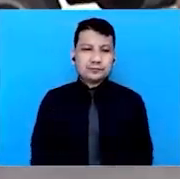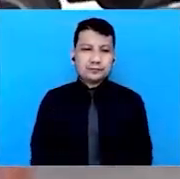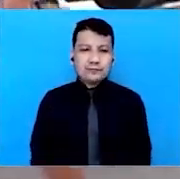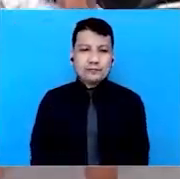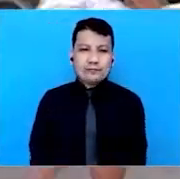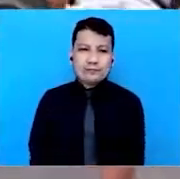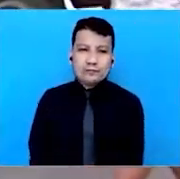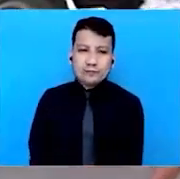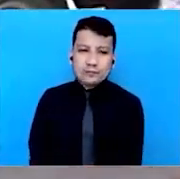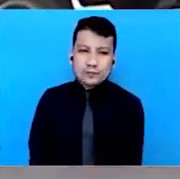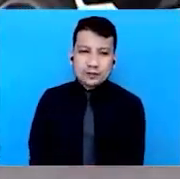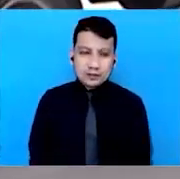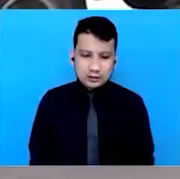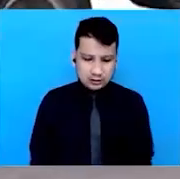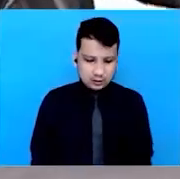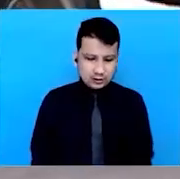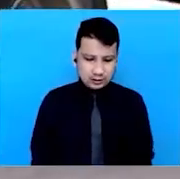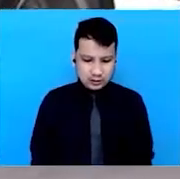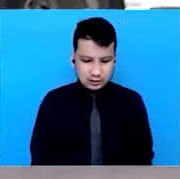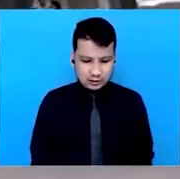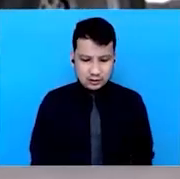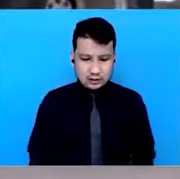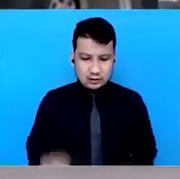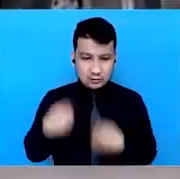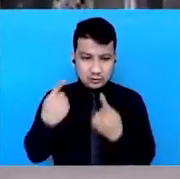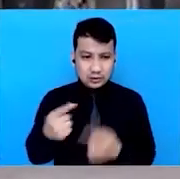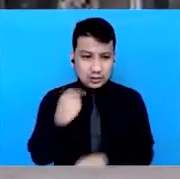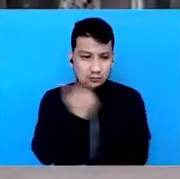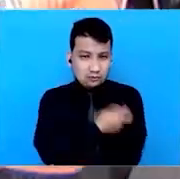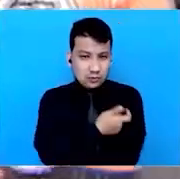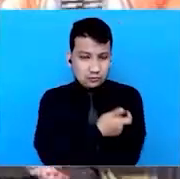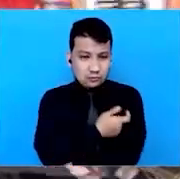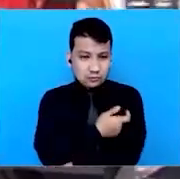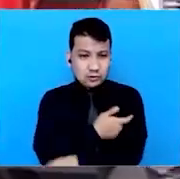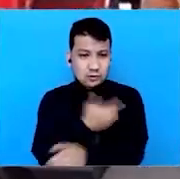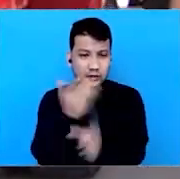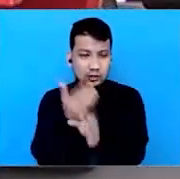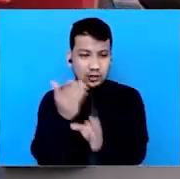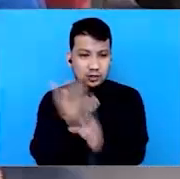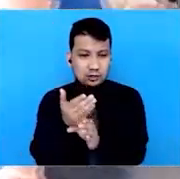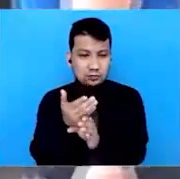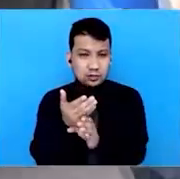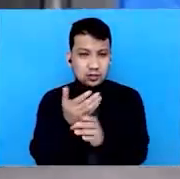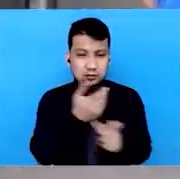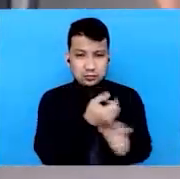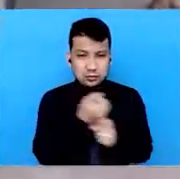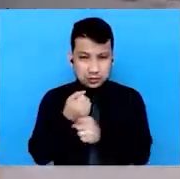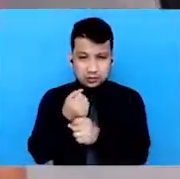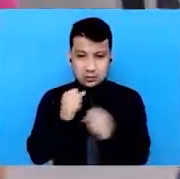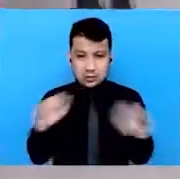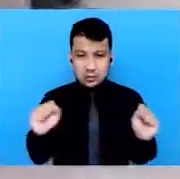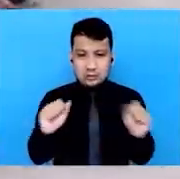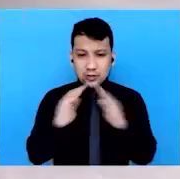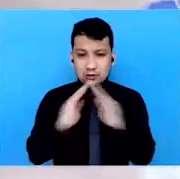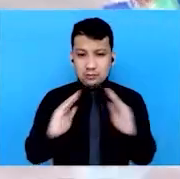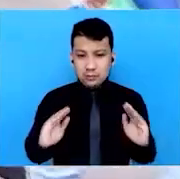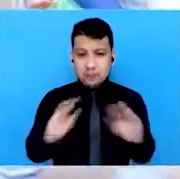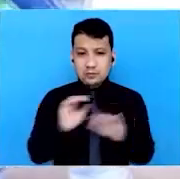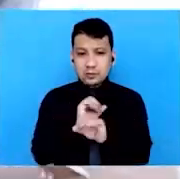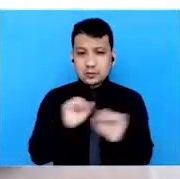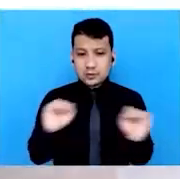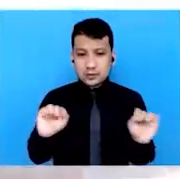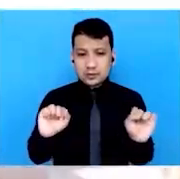Sunod-sunod na bumaba ang mga residenteng ito mula sa bakuna shuttle ng Valenzuela. Sinundo na sila mismo sa kanilang mga bahay para sigurado ng